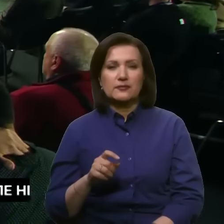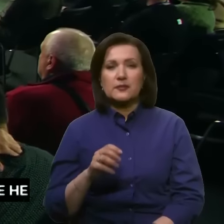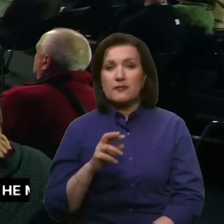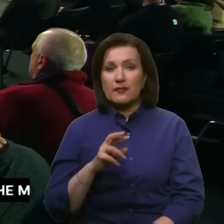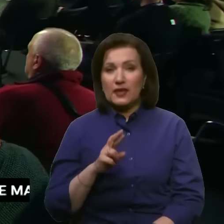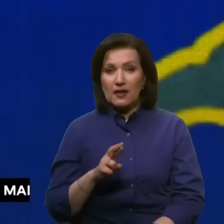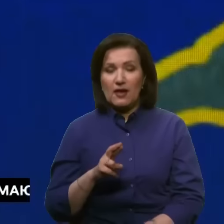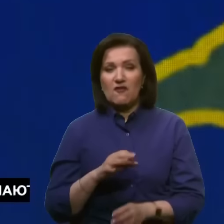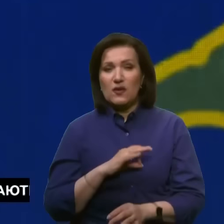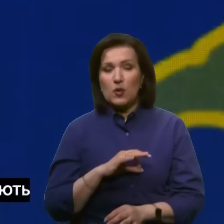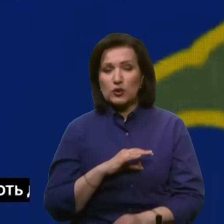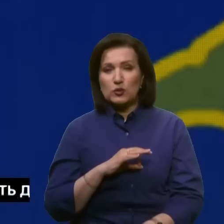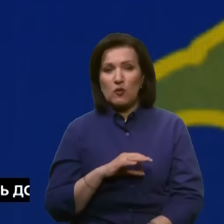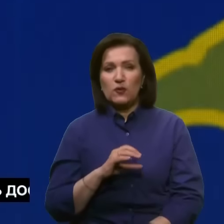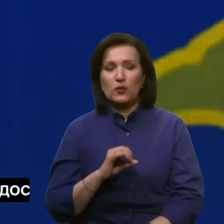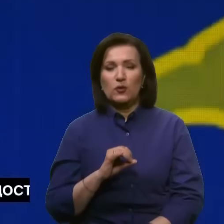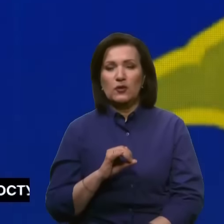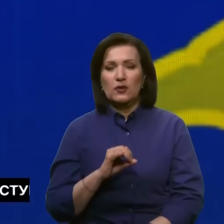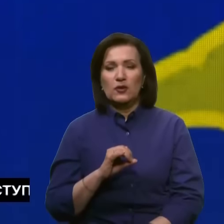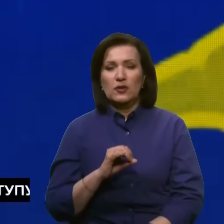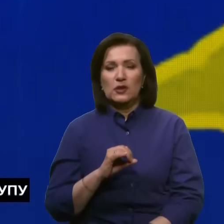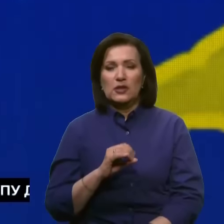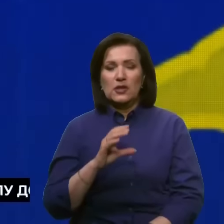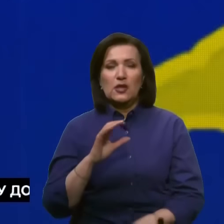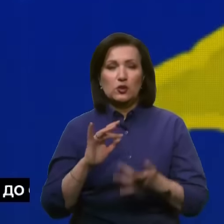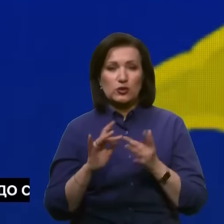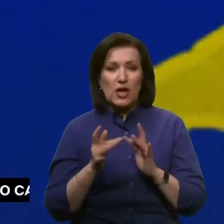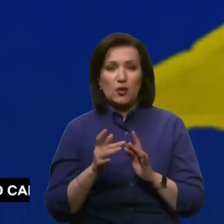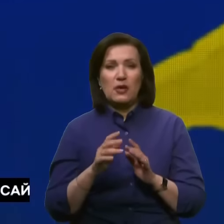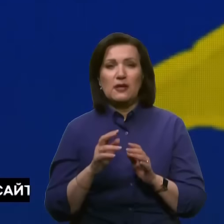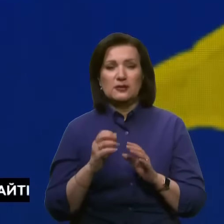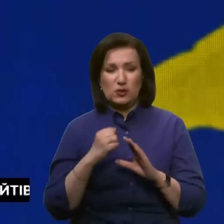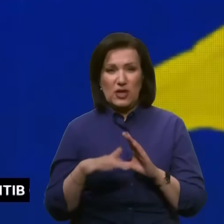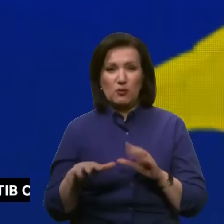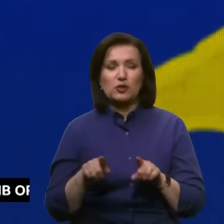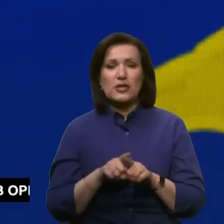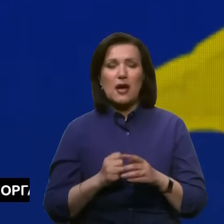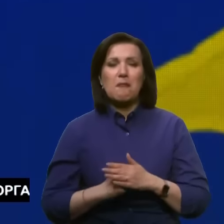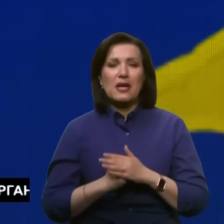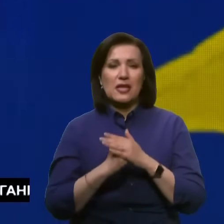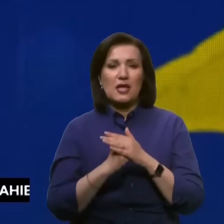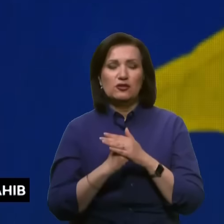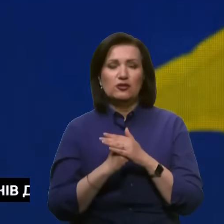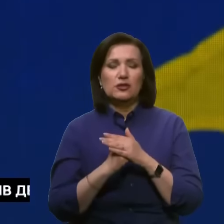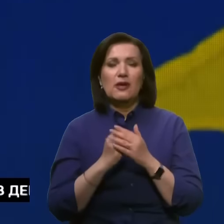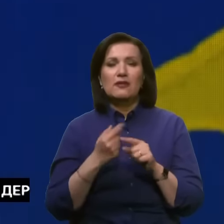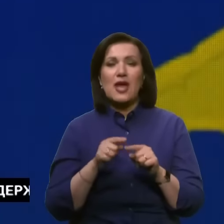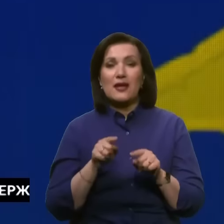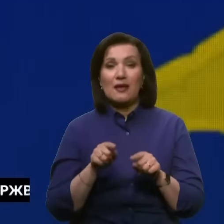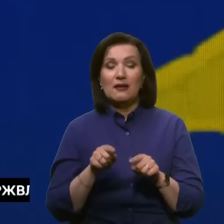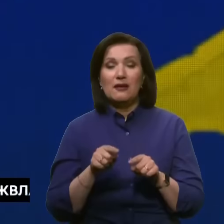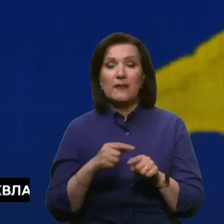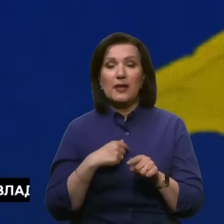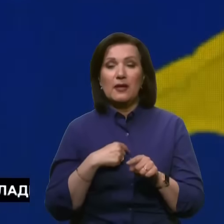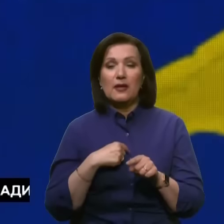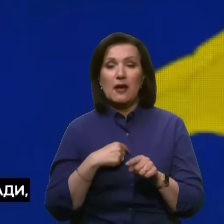Я використовую соціальну мережу як майданчик, як платформу,